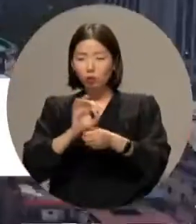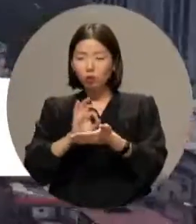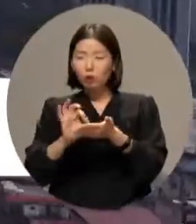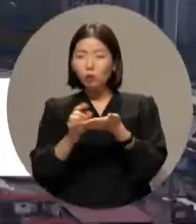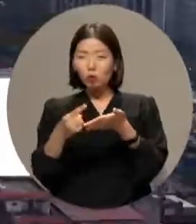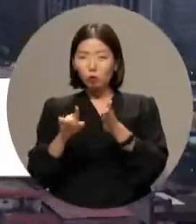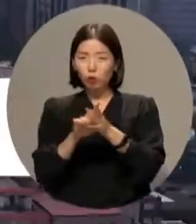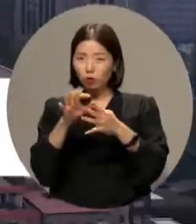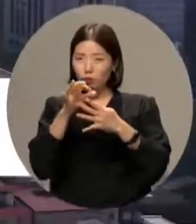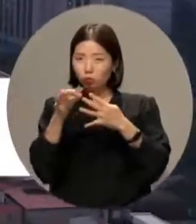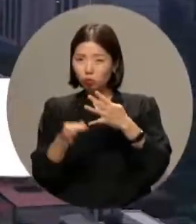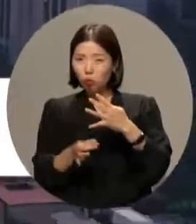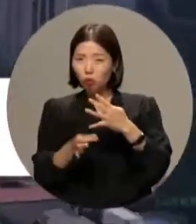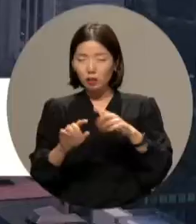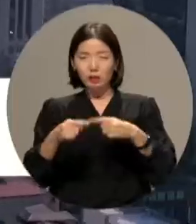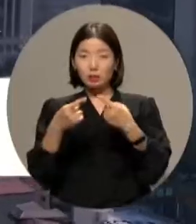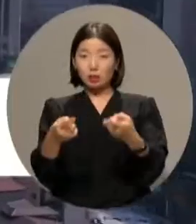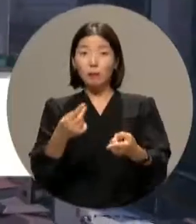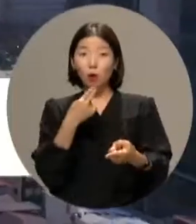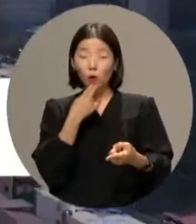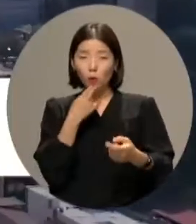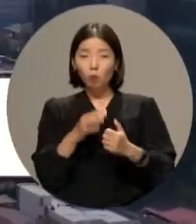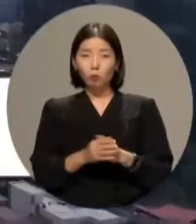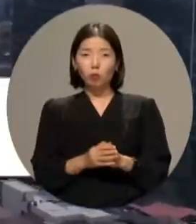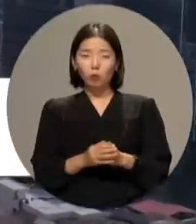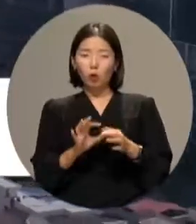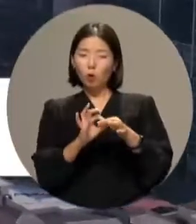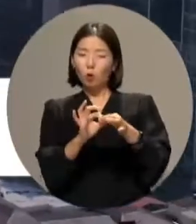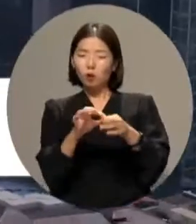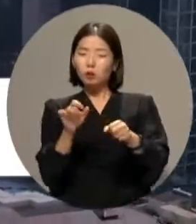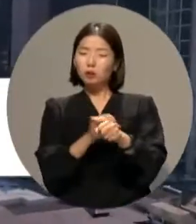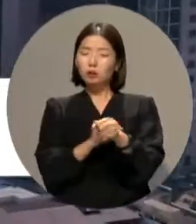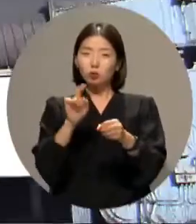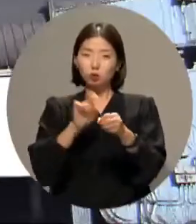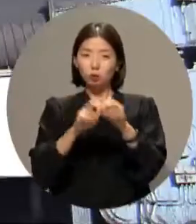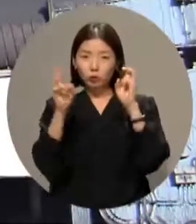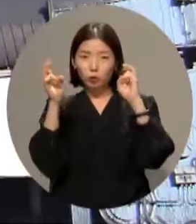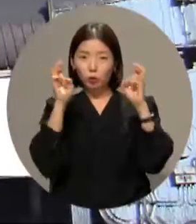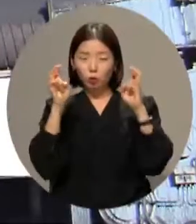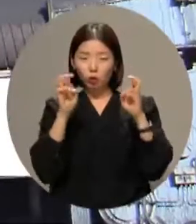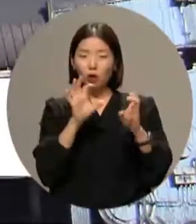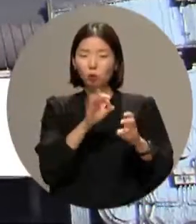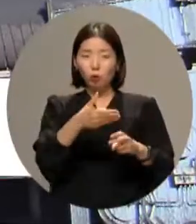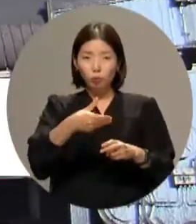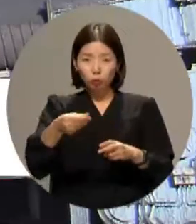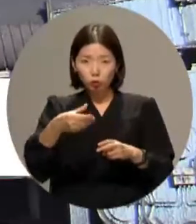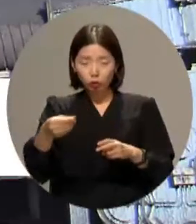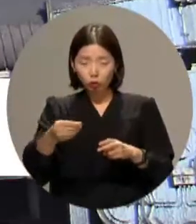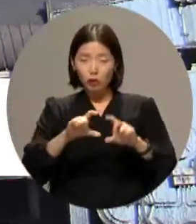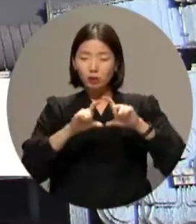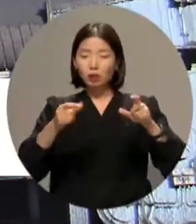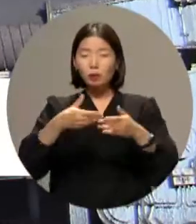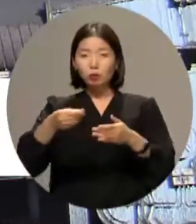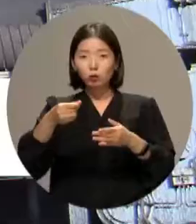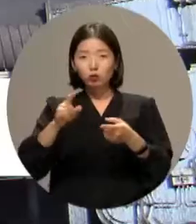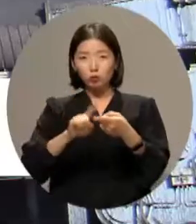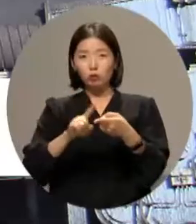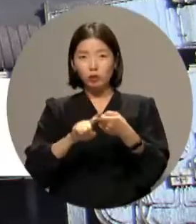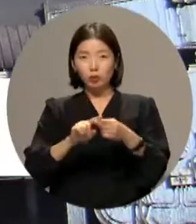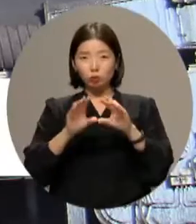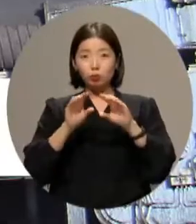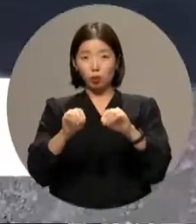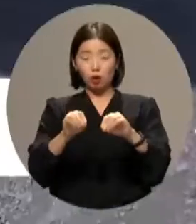프로젝트 파이낸싱 에 참여하지 않고 관련된 특수목적 회사 발행 채권과 일반 채권에 대한 인수도